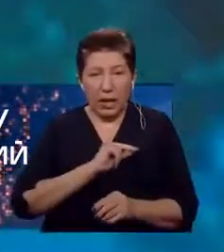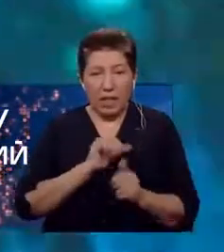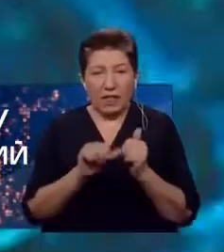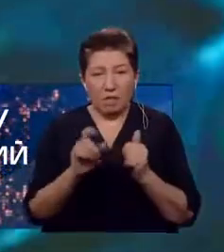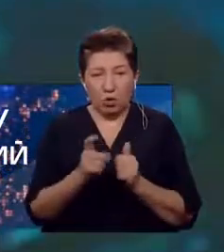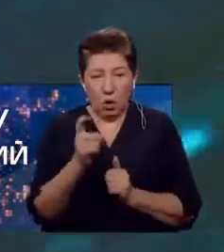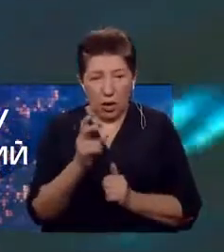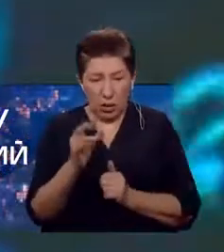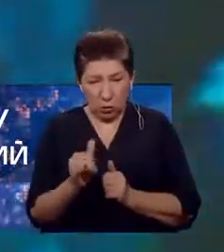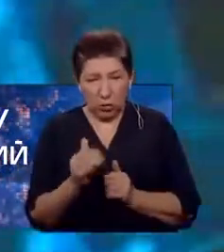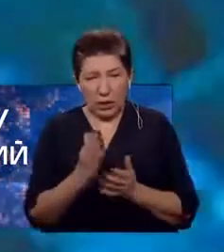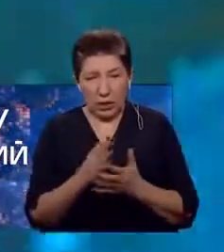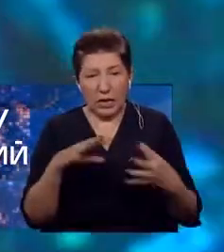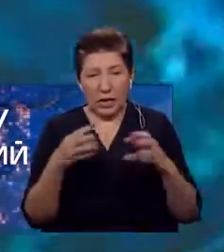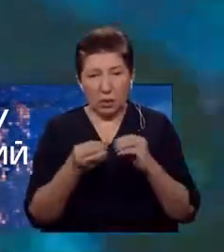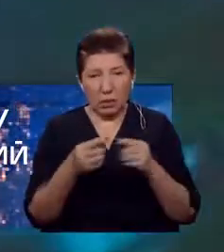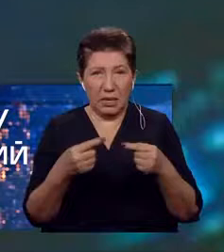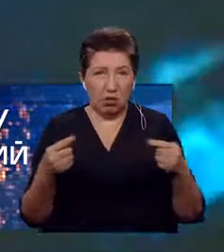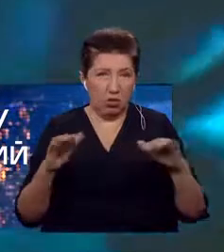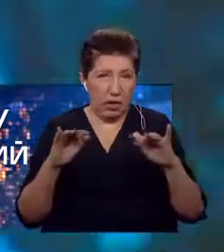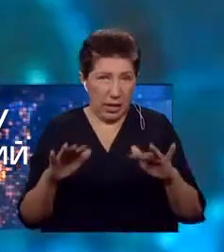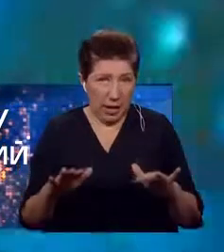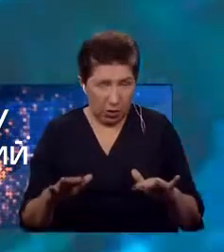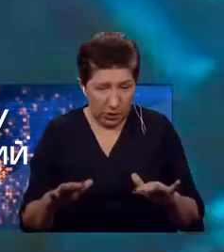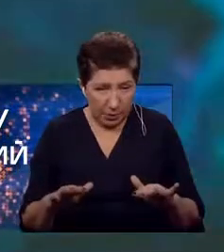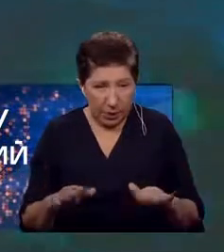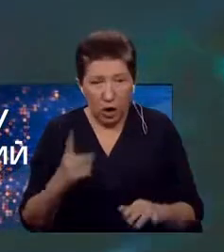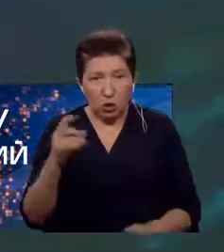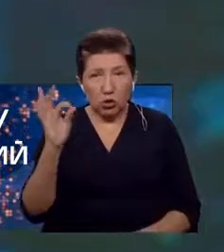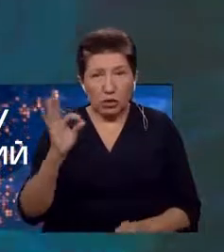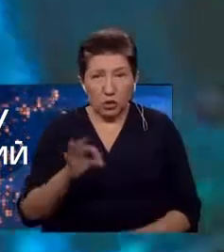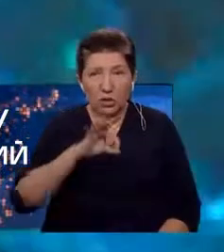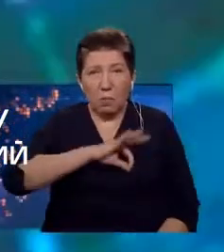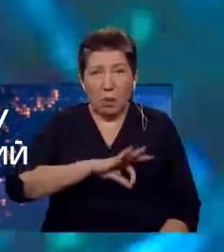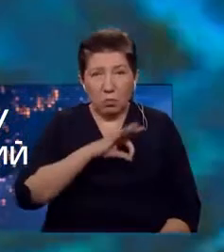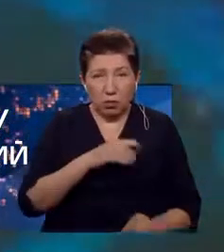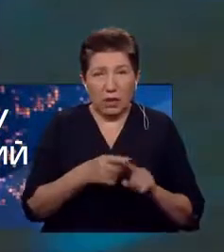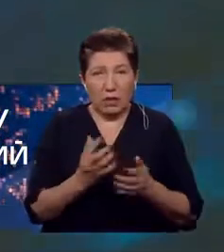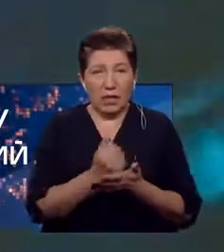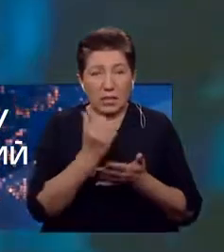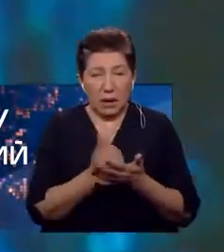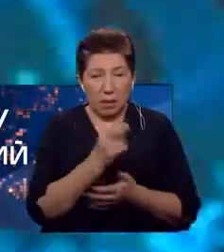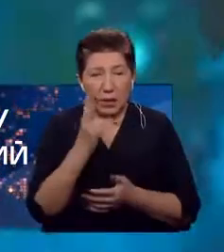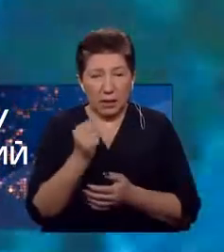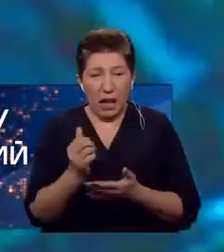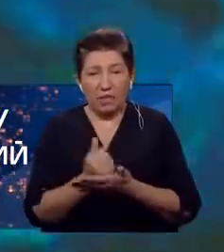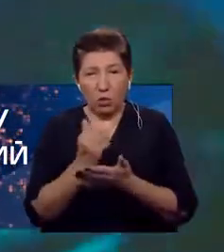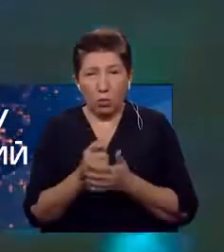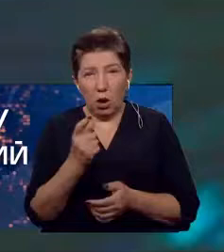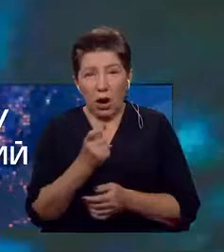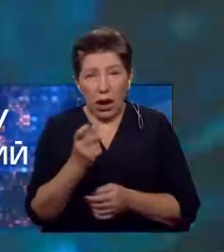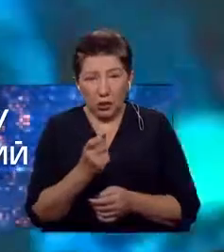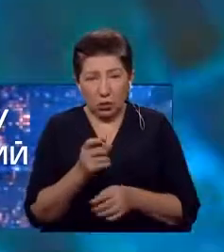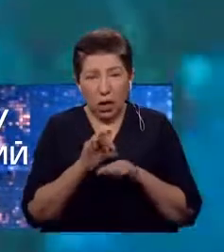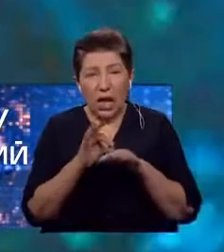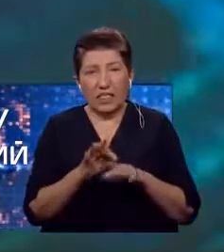«Нафтогазу» є результатом іншої діяльності. 100% прибутків, які заробляються на видобутку газу, на